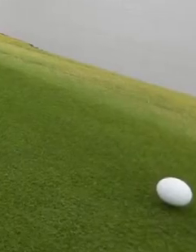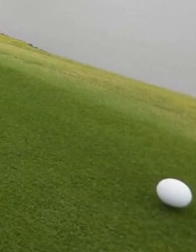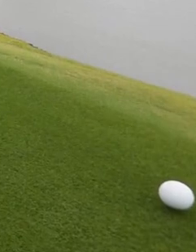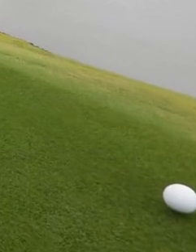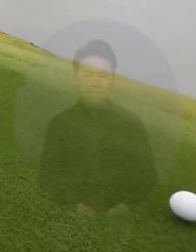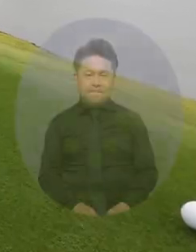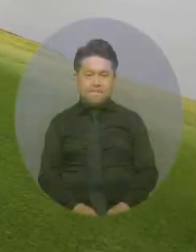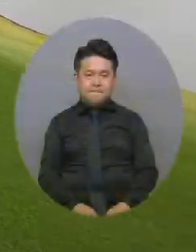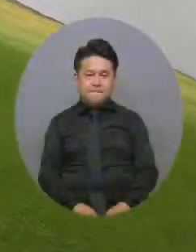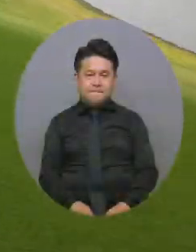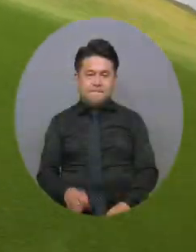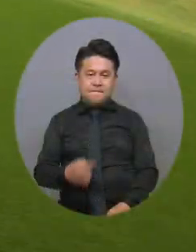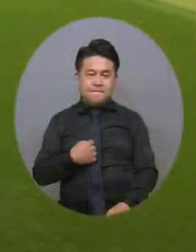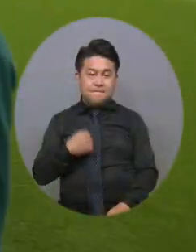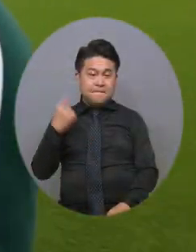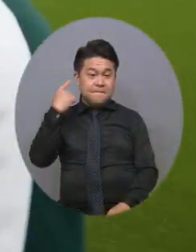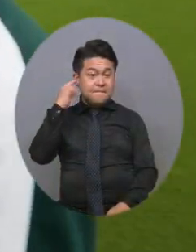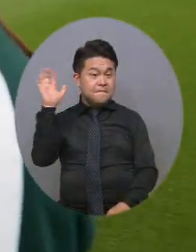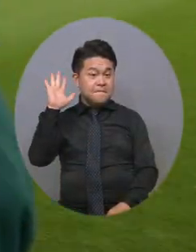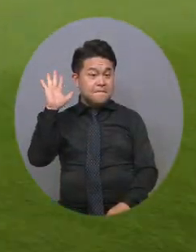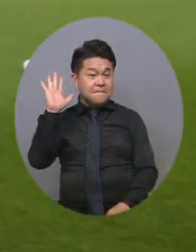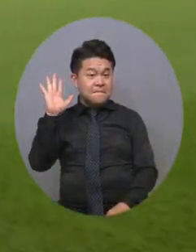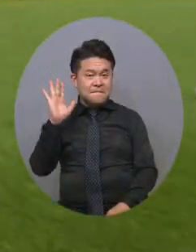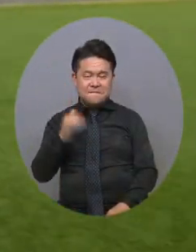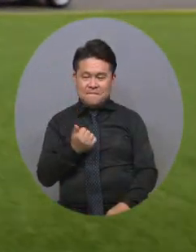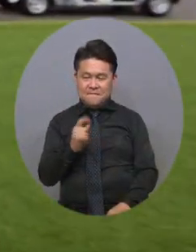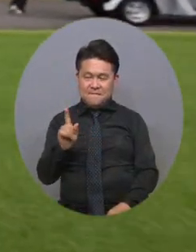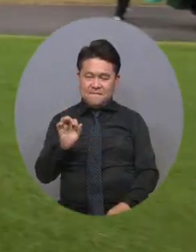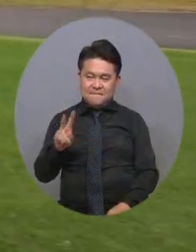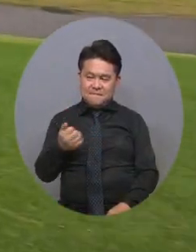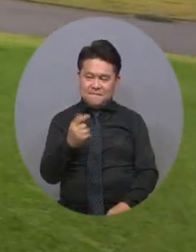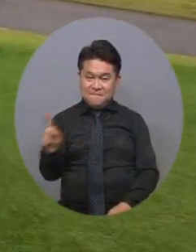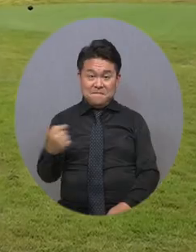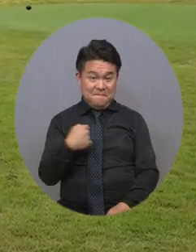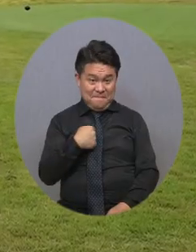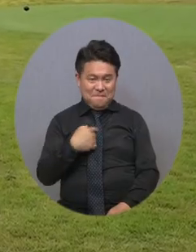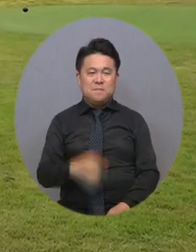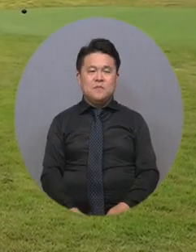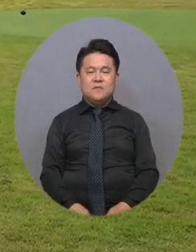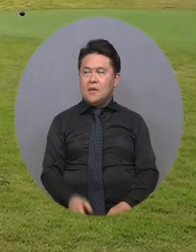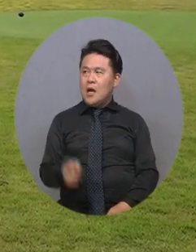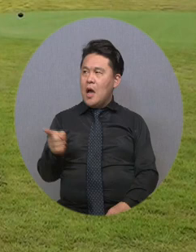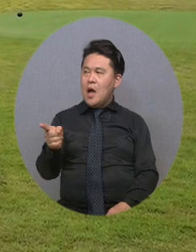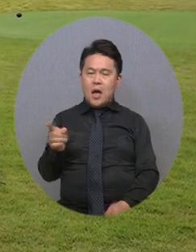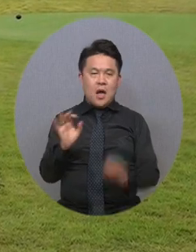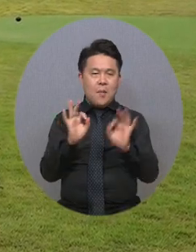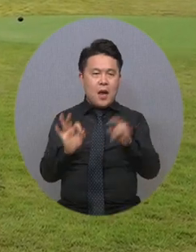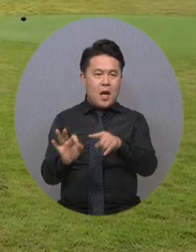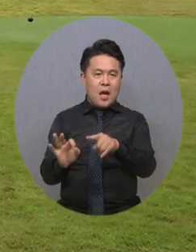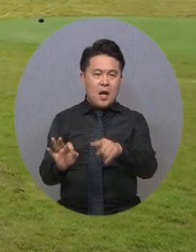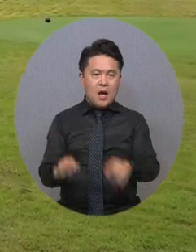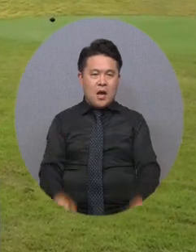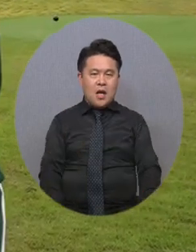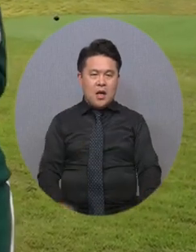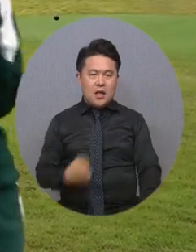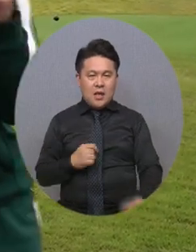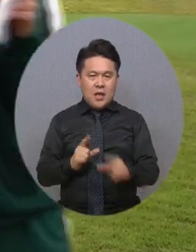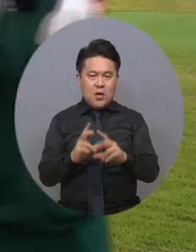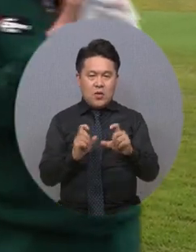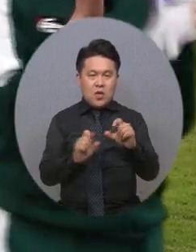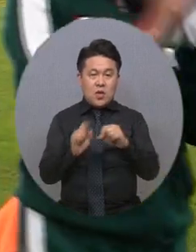나는 전혀 듣지 않았습니다. 화연합니다. 굿샷! 자, 봐봐. 근데 내 공이 더 나갔어,